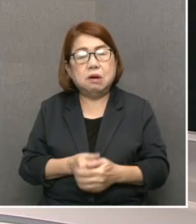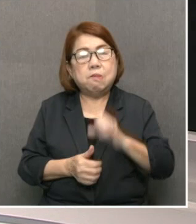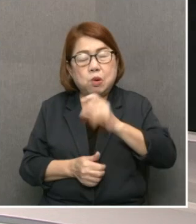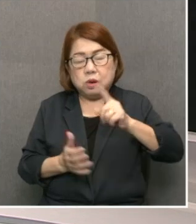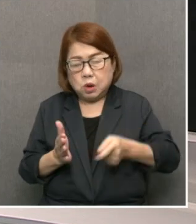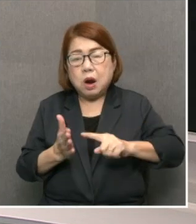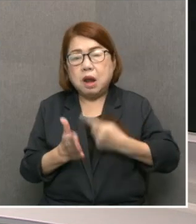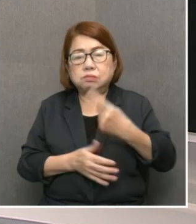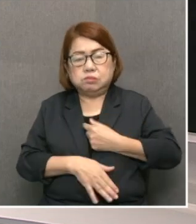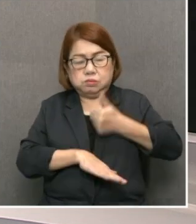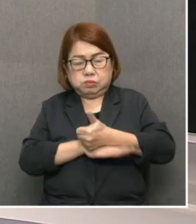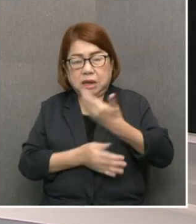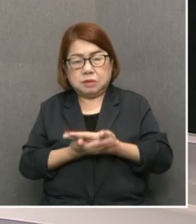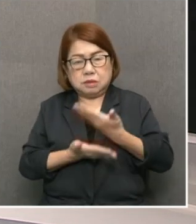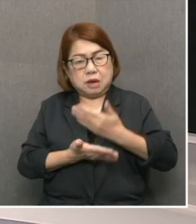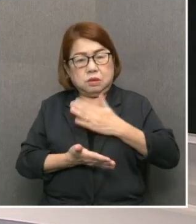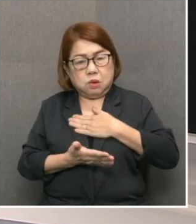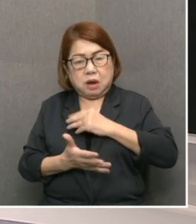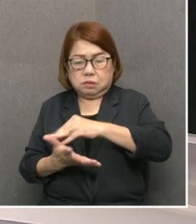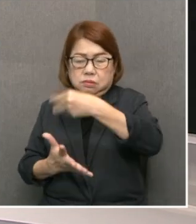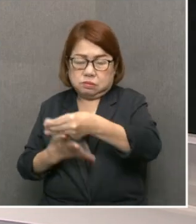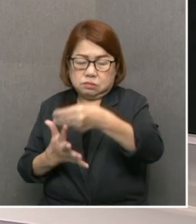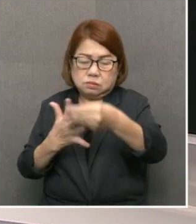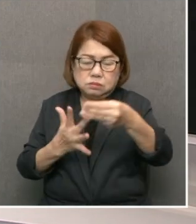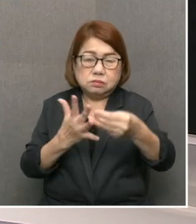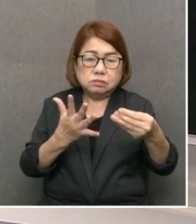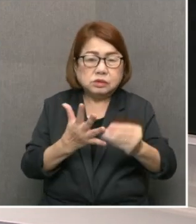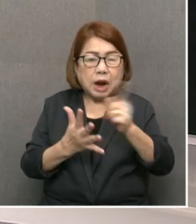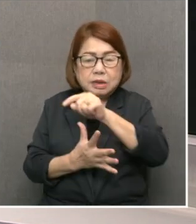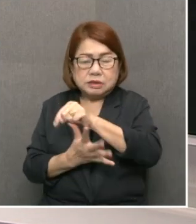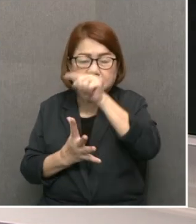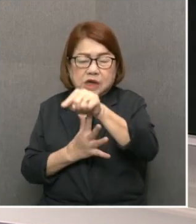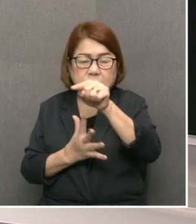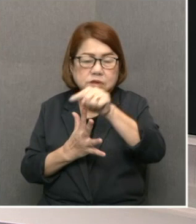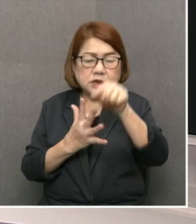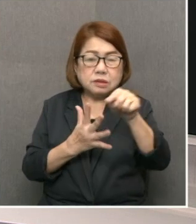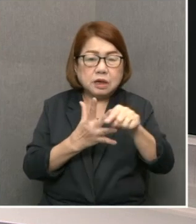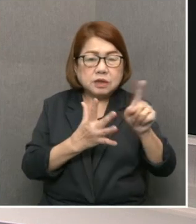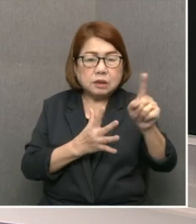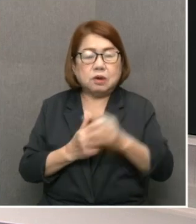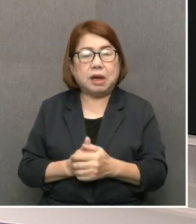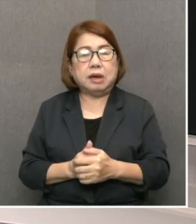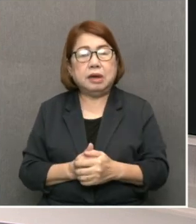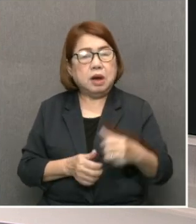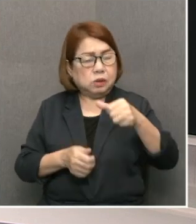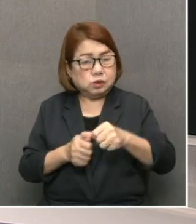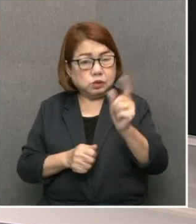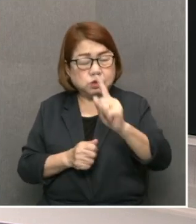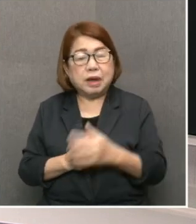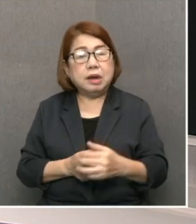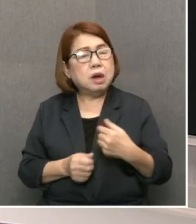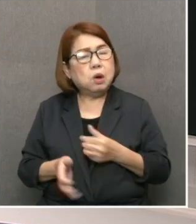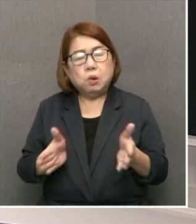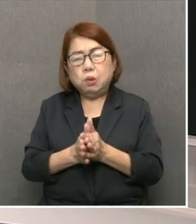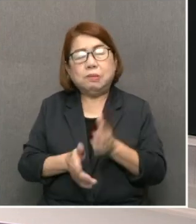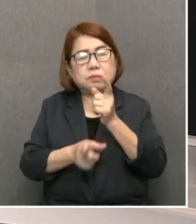ทั้งในทุนผู้ร่วมกระทำความผิดทั้งกระบวนการค่ะไม่ใช่แค่ว่าคนที่ลงพื้นที่ไปก่อเหตุเท่านั้นทุกคนที่อยู่ในกระบวน